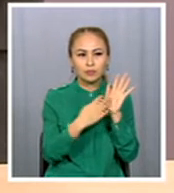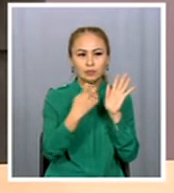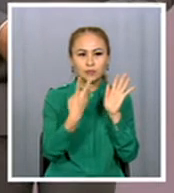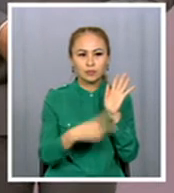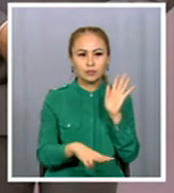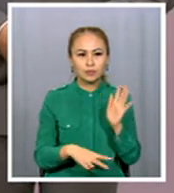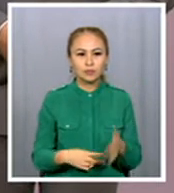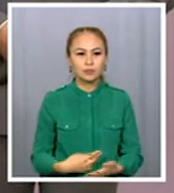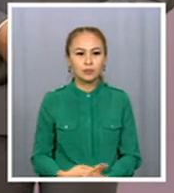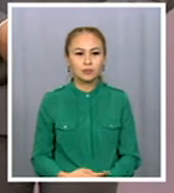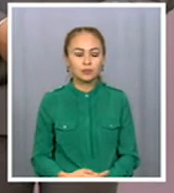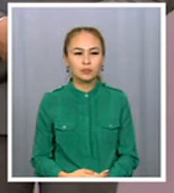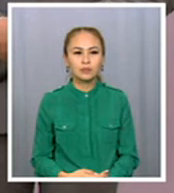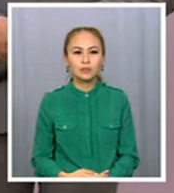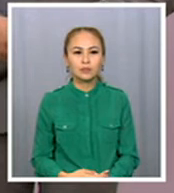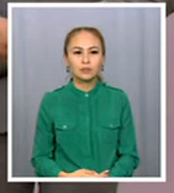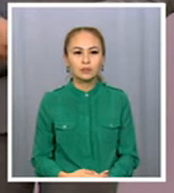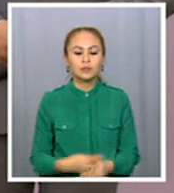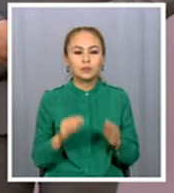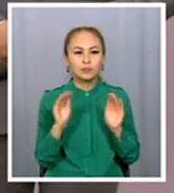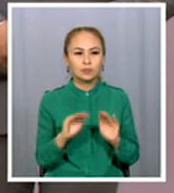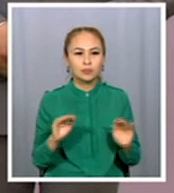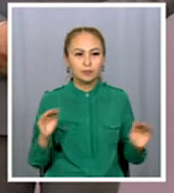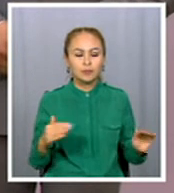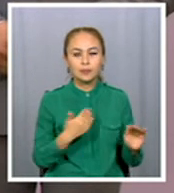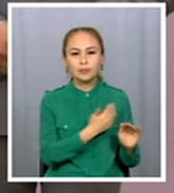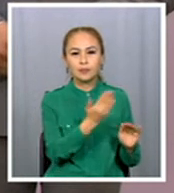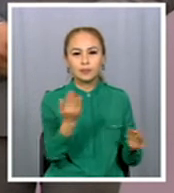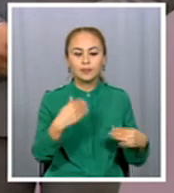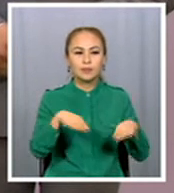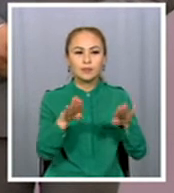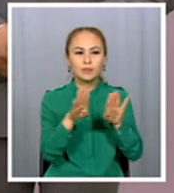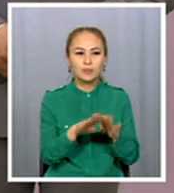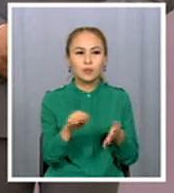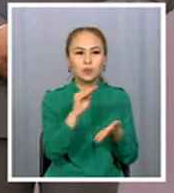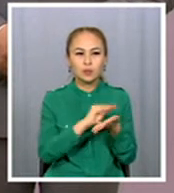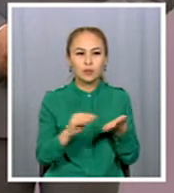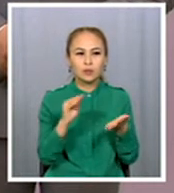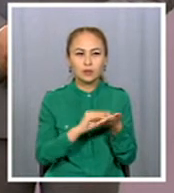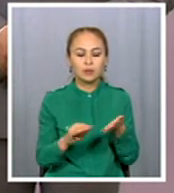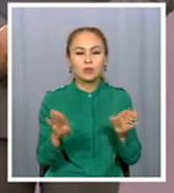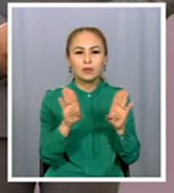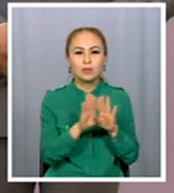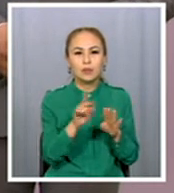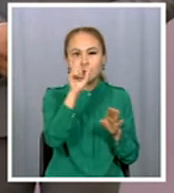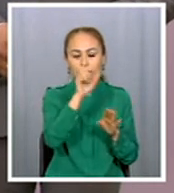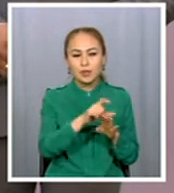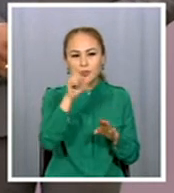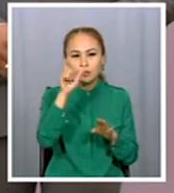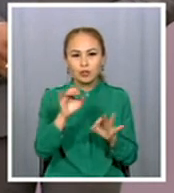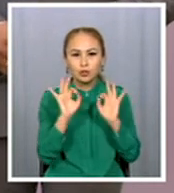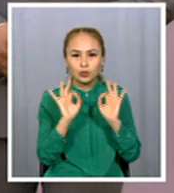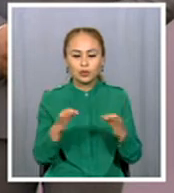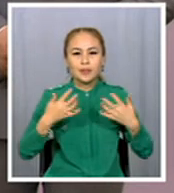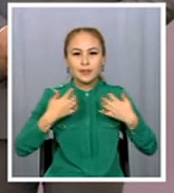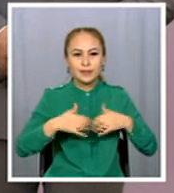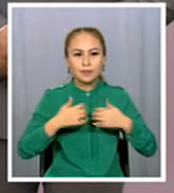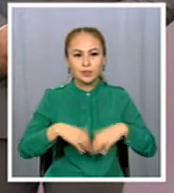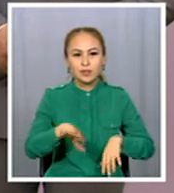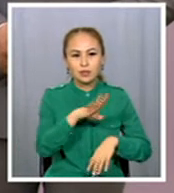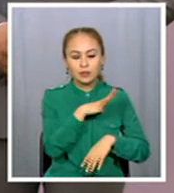920-ға тең. Балалар, сендер де өрнектерді жазбаша баған түрінде дұрыс есептедіңдер деп